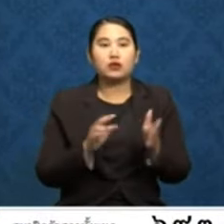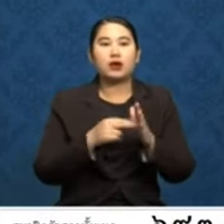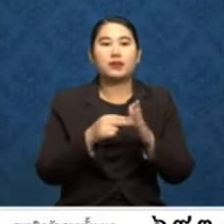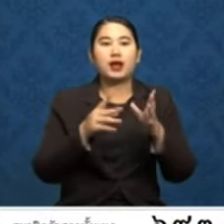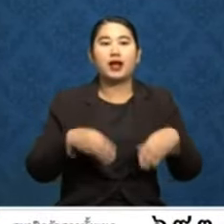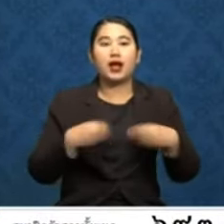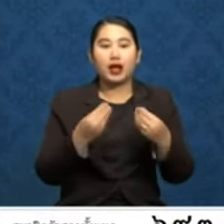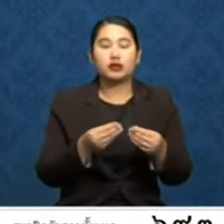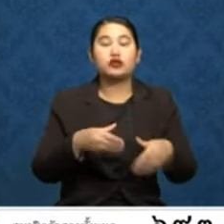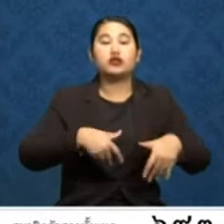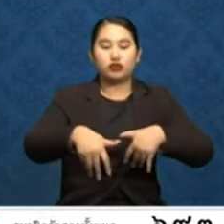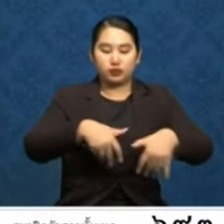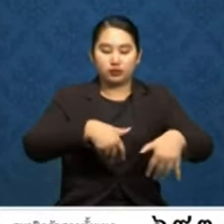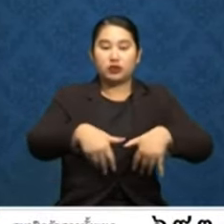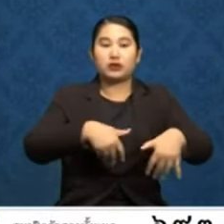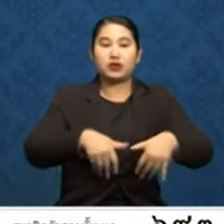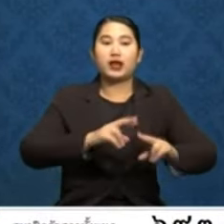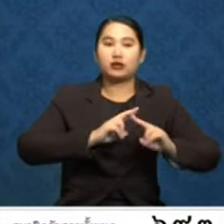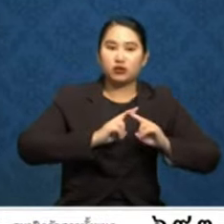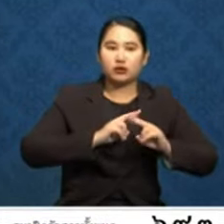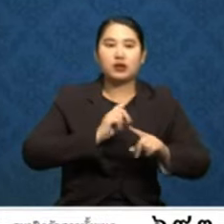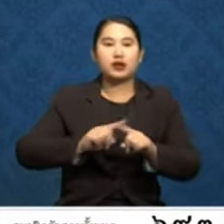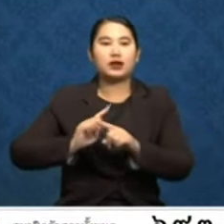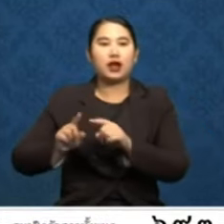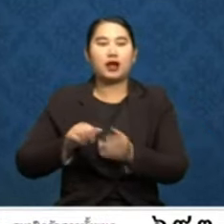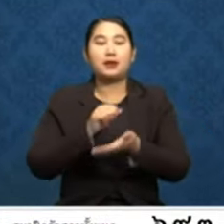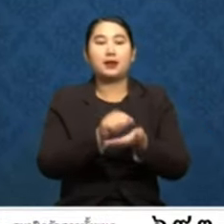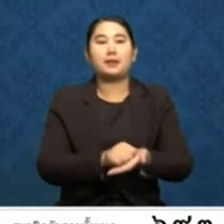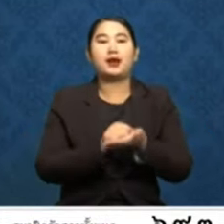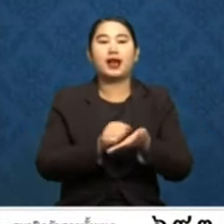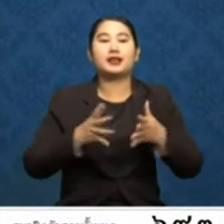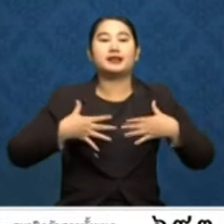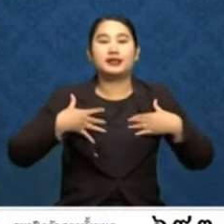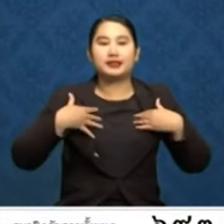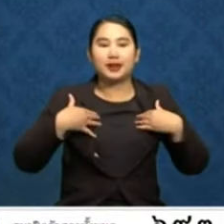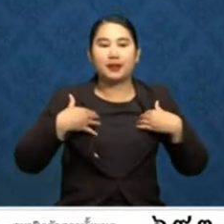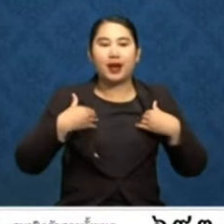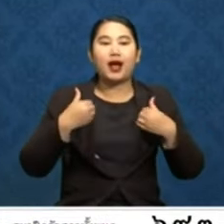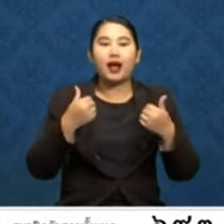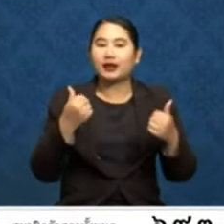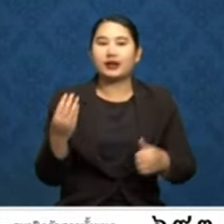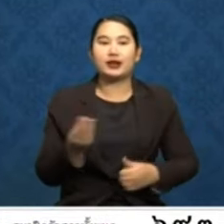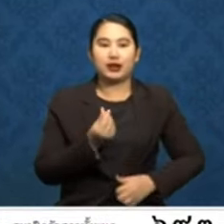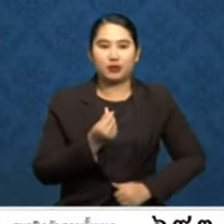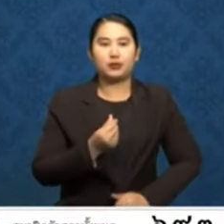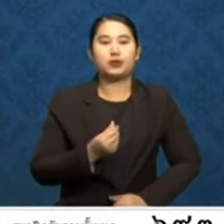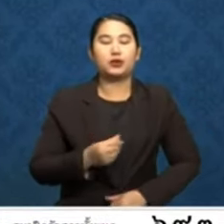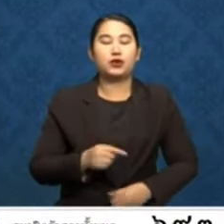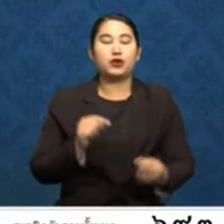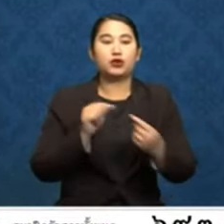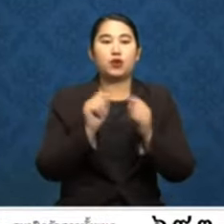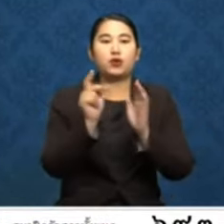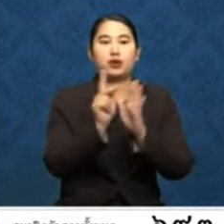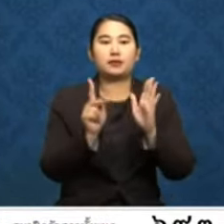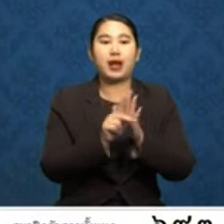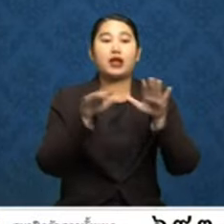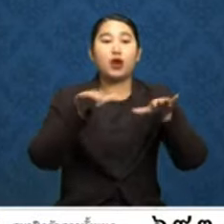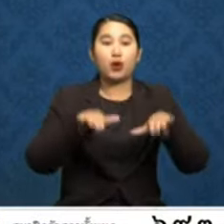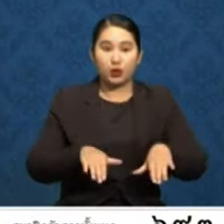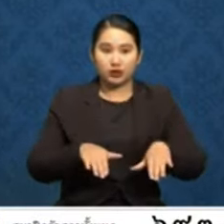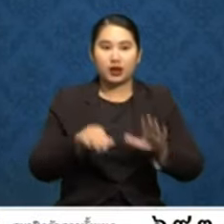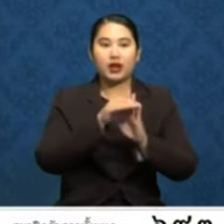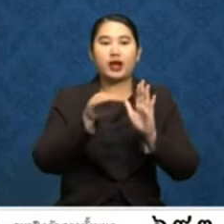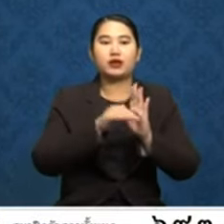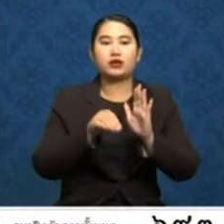นและเอกชนได้รับบริการที่สะดวกรวดเร็ว พร้อมทั้งจะลดกฎหมายและขั้นต